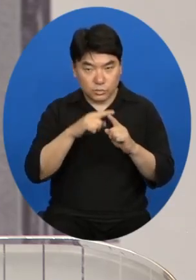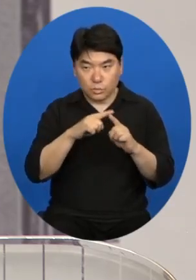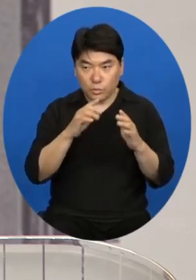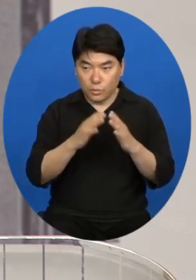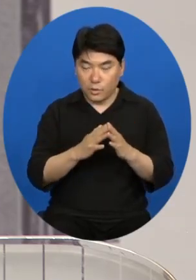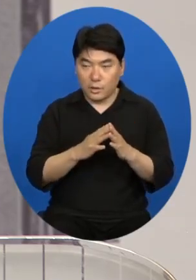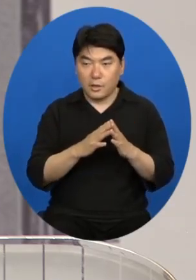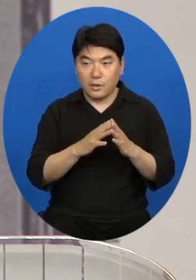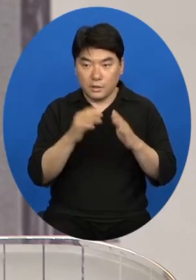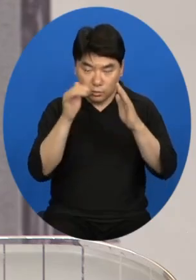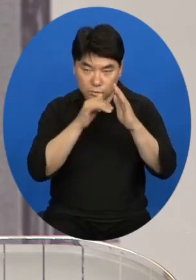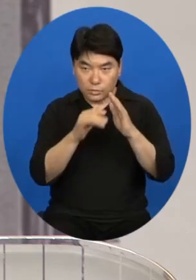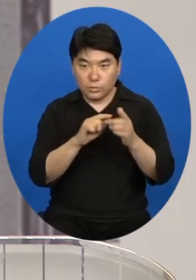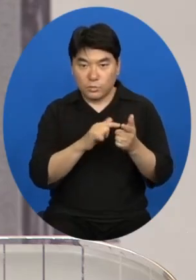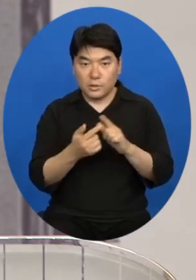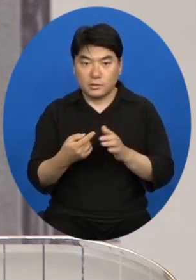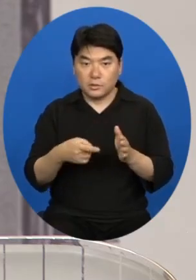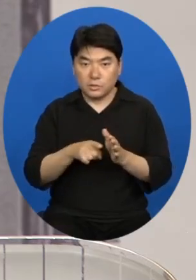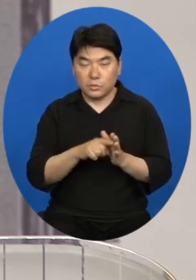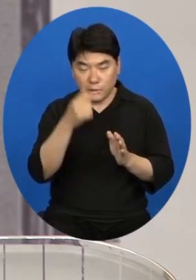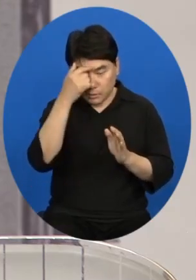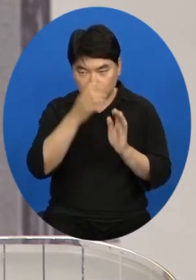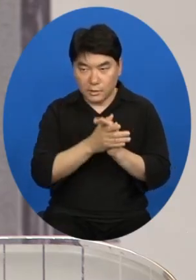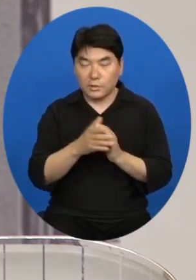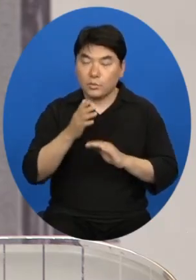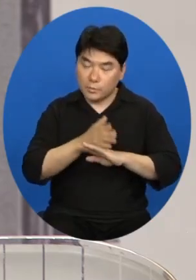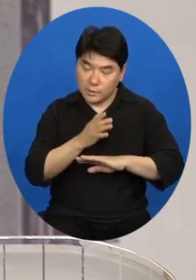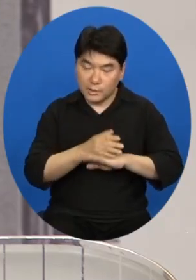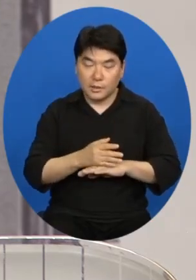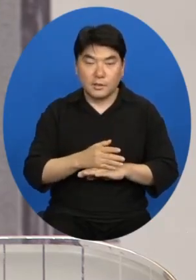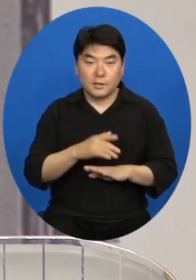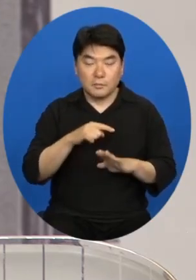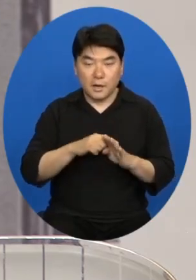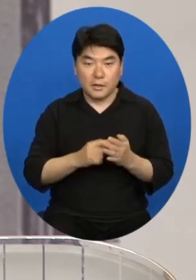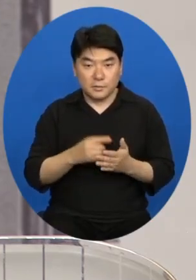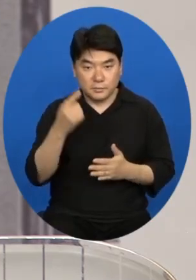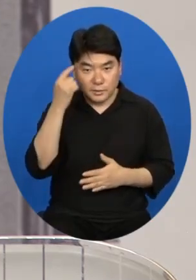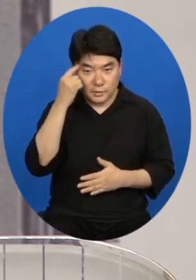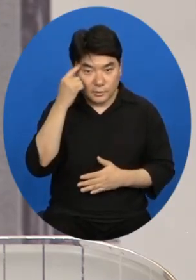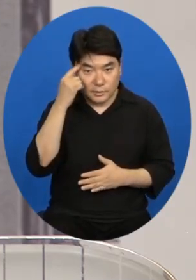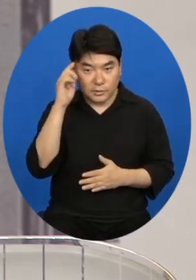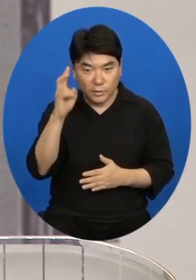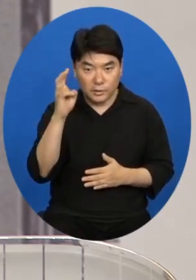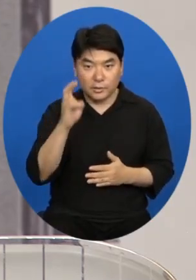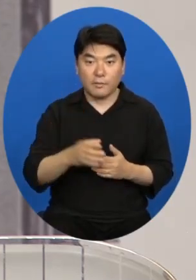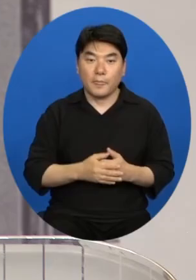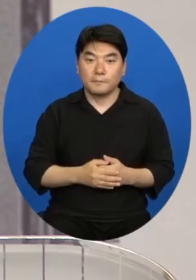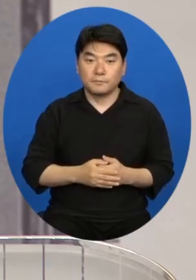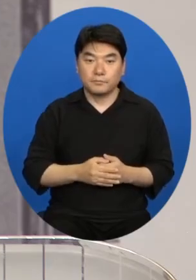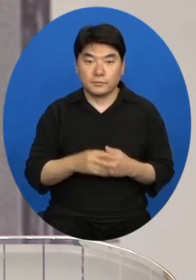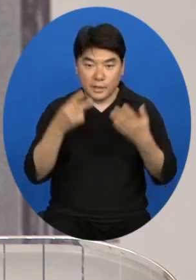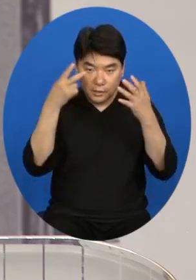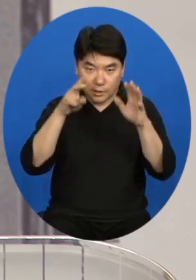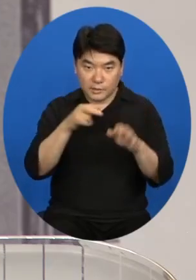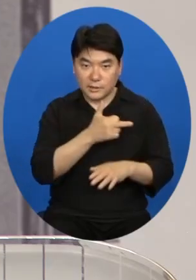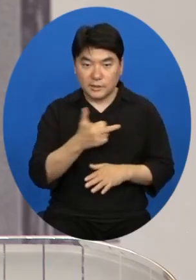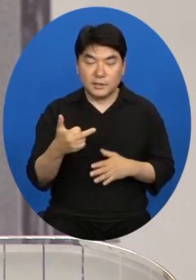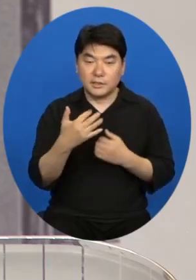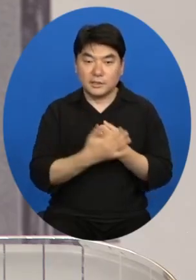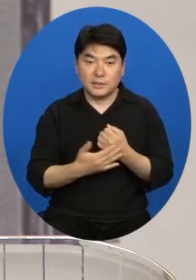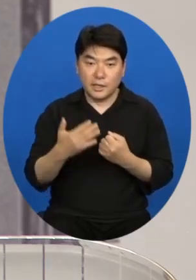너무 귀하다라는 마음이 들지 않겠습니까? 그 다니엘이 왜 큰 은총을 받았는가 딱 이